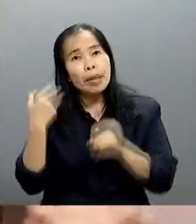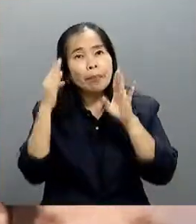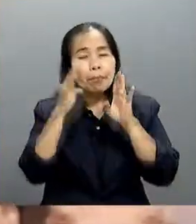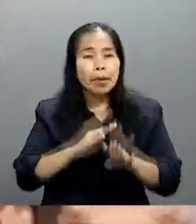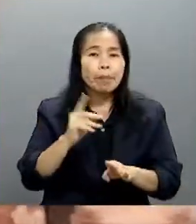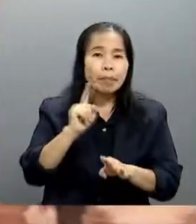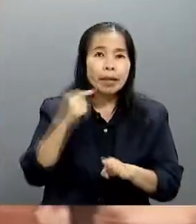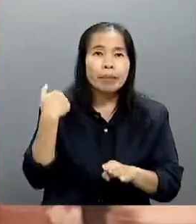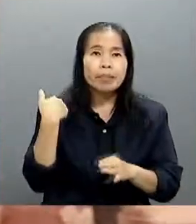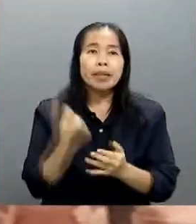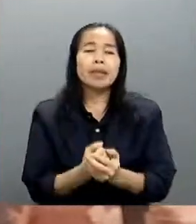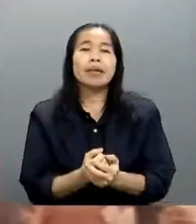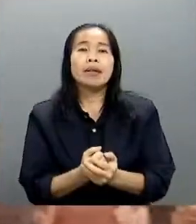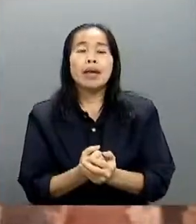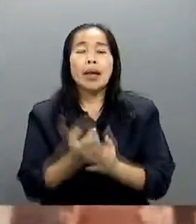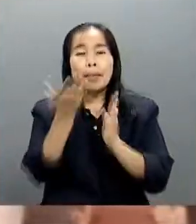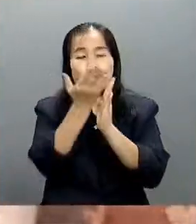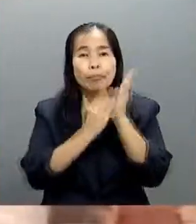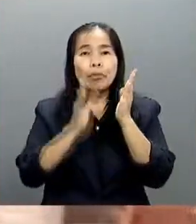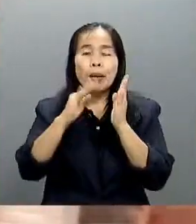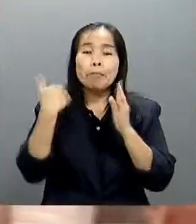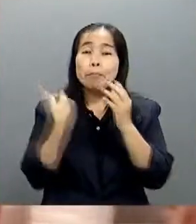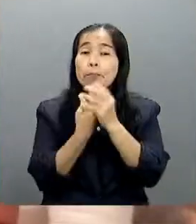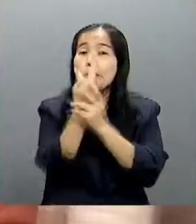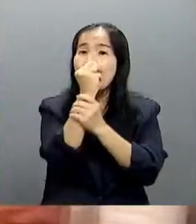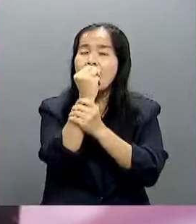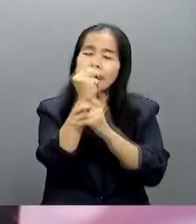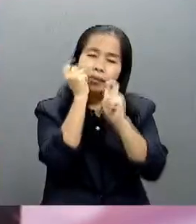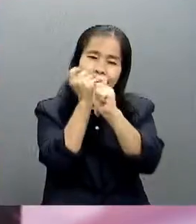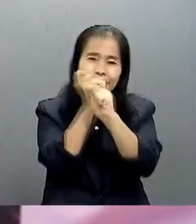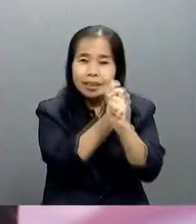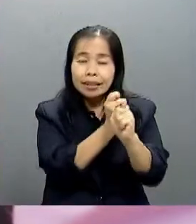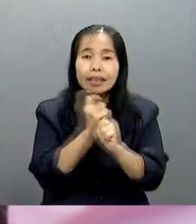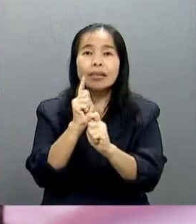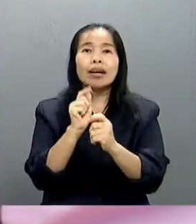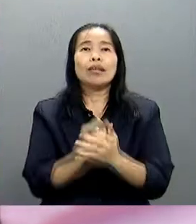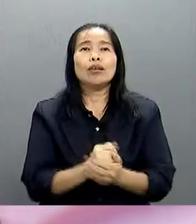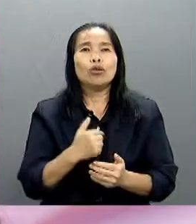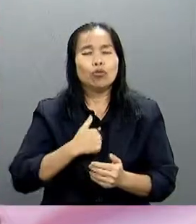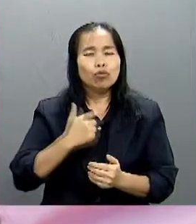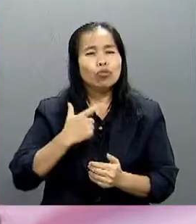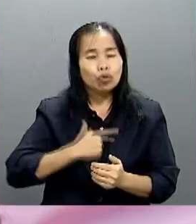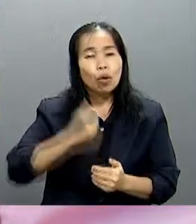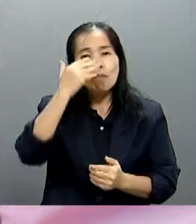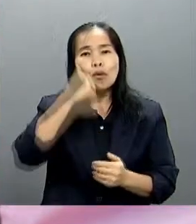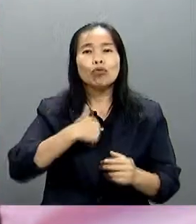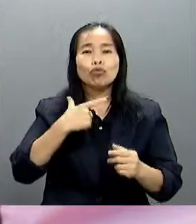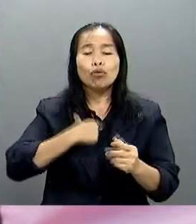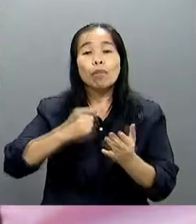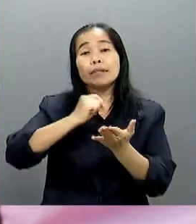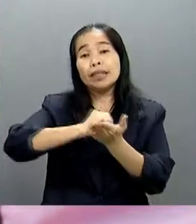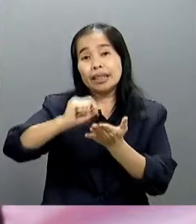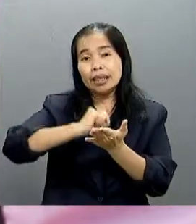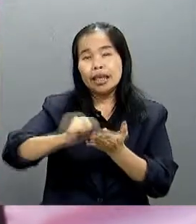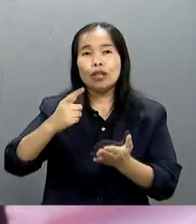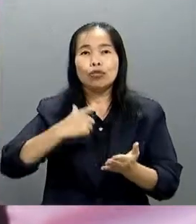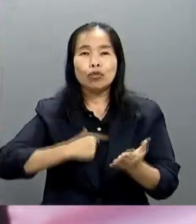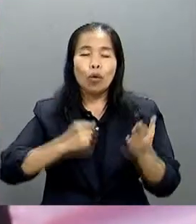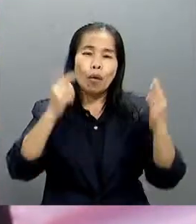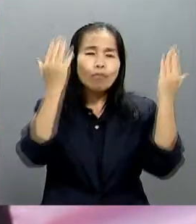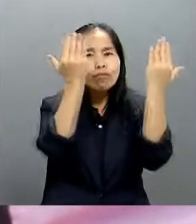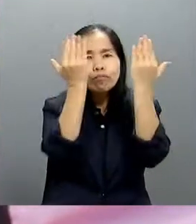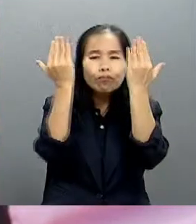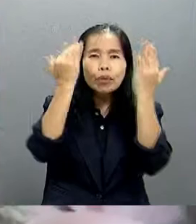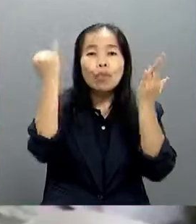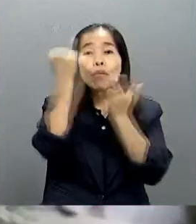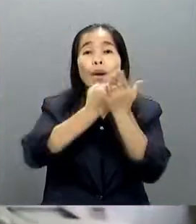องใช้ไม้ในการแกะค่ะรู้สึกชอบค่ะเพราะว่าเป็นคนชอบเขียนชอบรู้ชอบแบบแนวประวัติศ